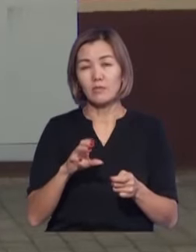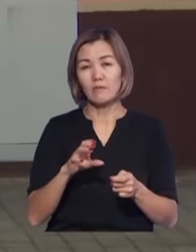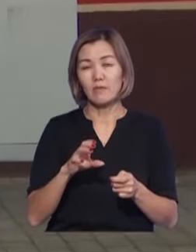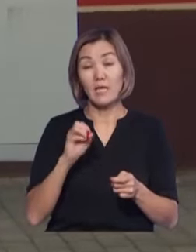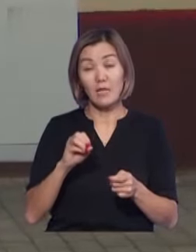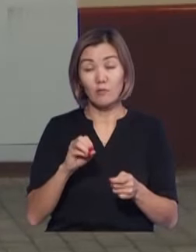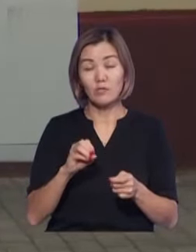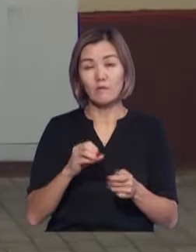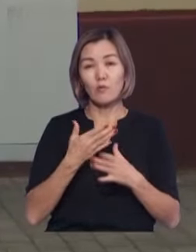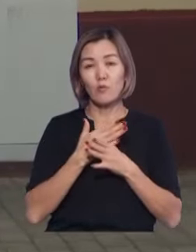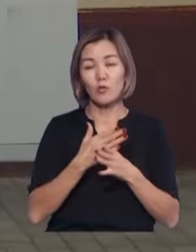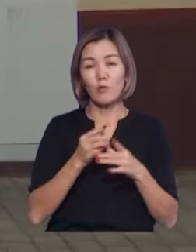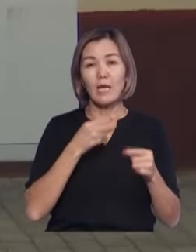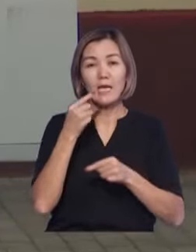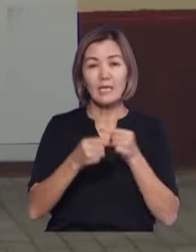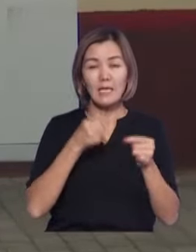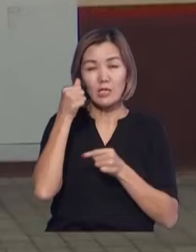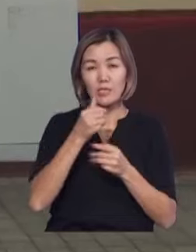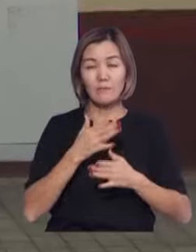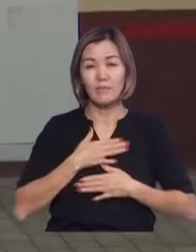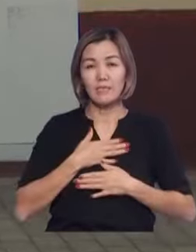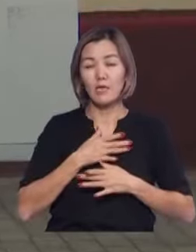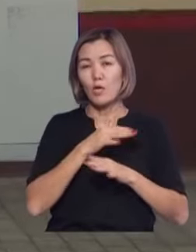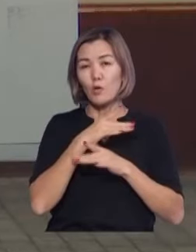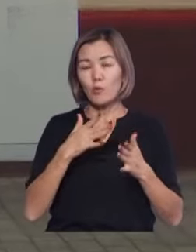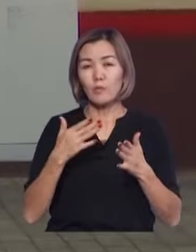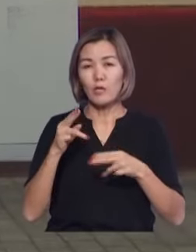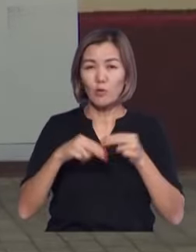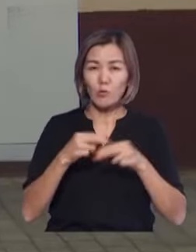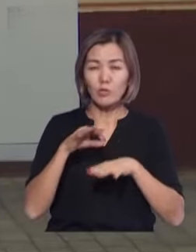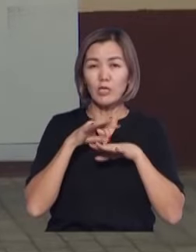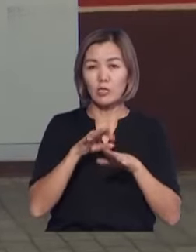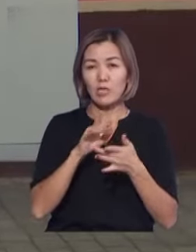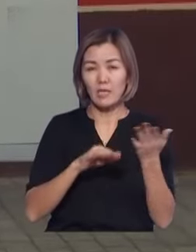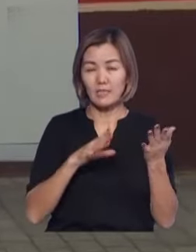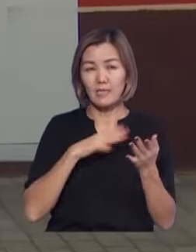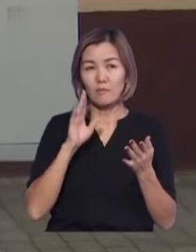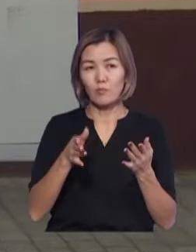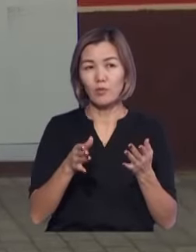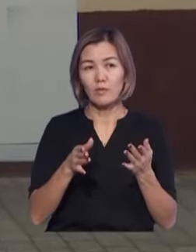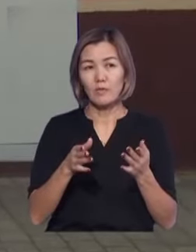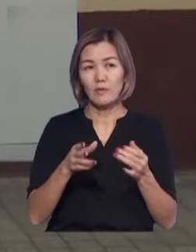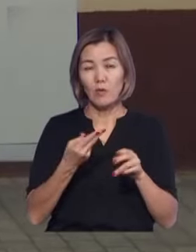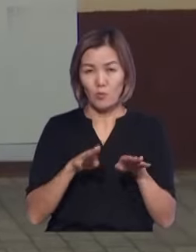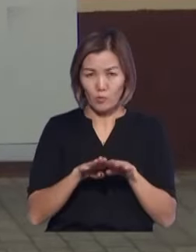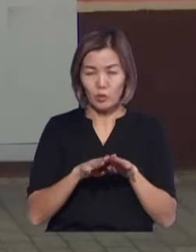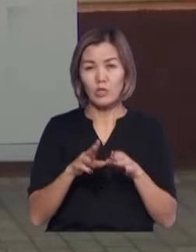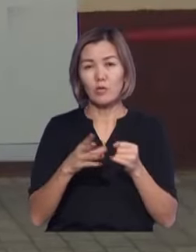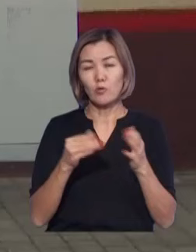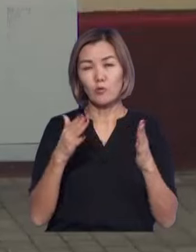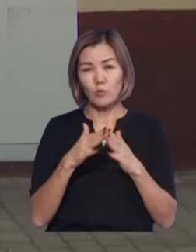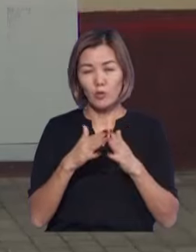білдіреміз. Алла қаласа, келесі жылда біздің ауданымызда көптеген құрылыстар жүретін болады. Оның ішінде осындай тұрғын үй